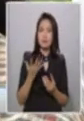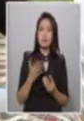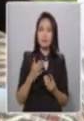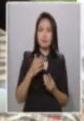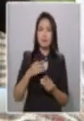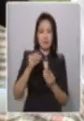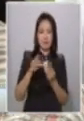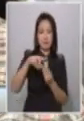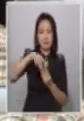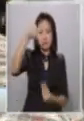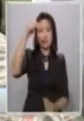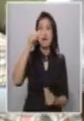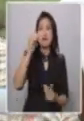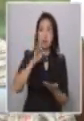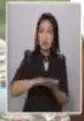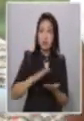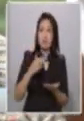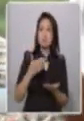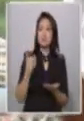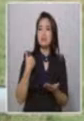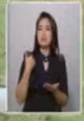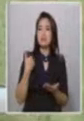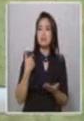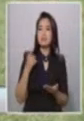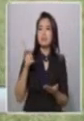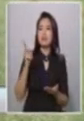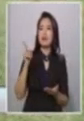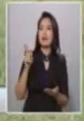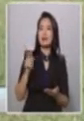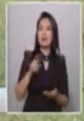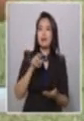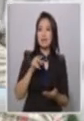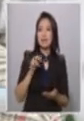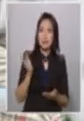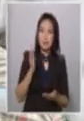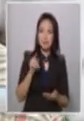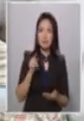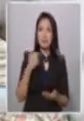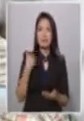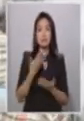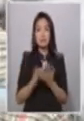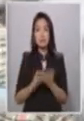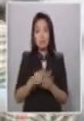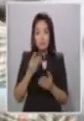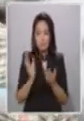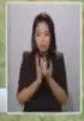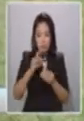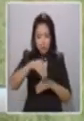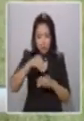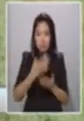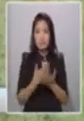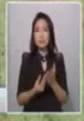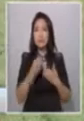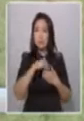างมีตะไคร้มีเกือบทุกอย่างเลย กลับแล้วกลับแล้วมี อะไรล่ะ อ ันนั้นเป็ด กลับ พี่มีรายได้จากสวนครัวเยอะไหมคะขาย